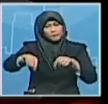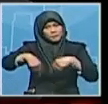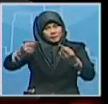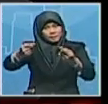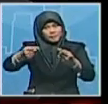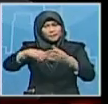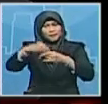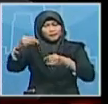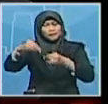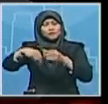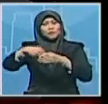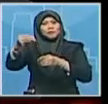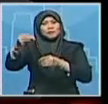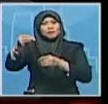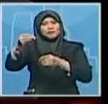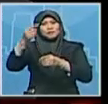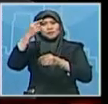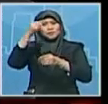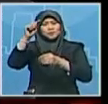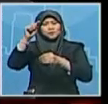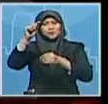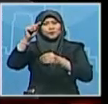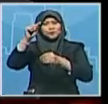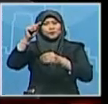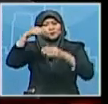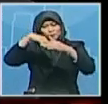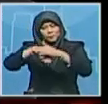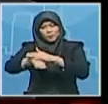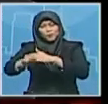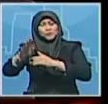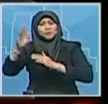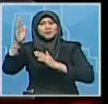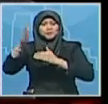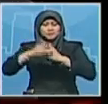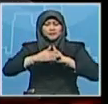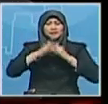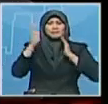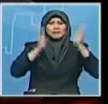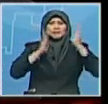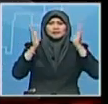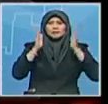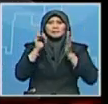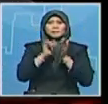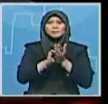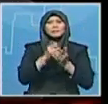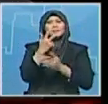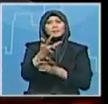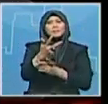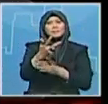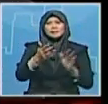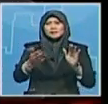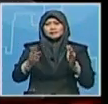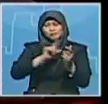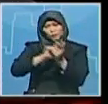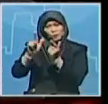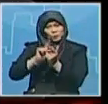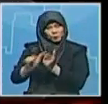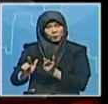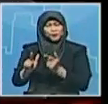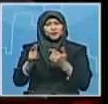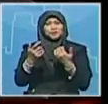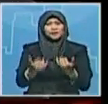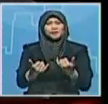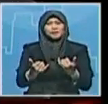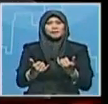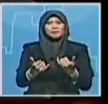daripada EDL untuk ke Singapura dan masuk balik ke Malaysia. Jadi inilah menasabahnya, hanya tiga yang dipertimbangkan. Sudah